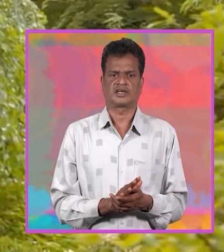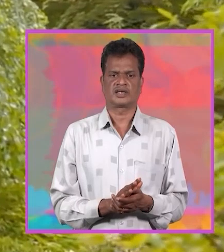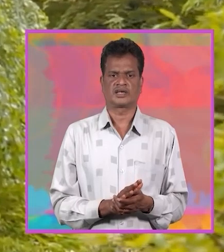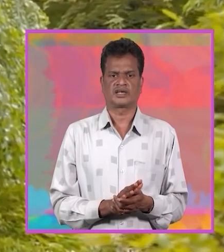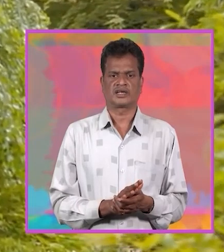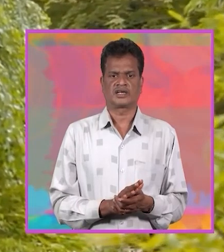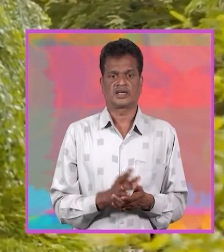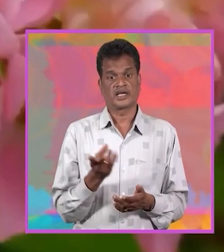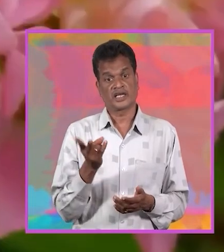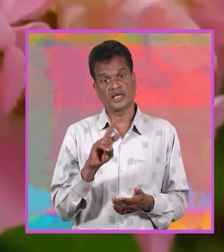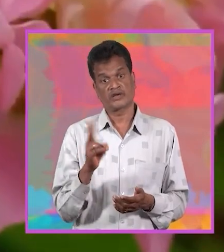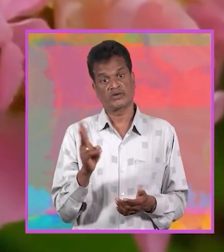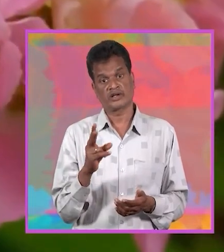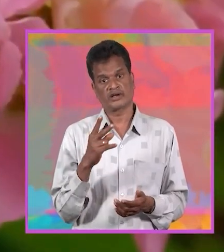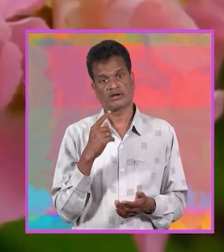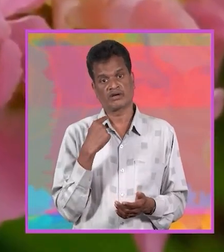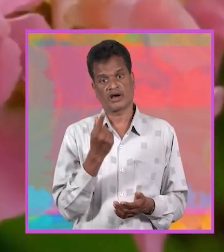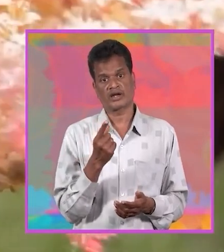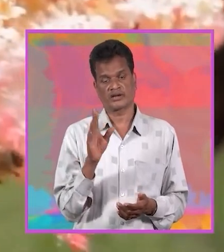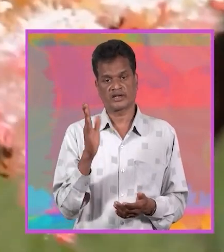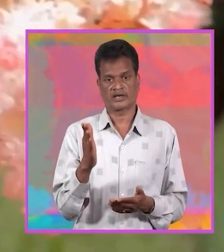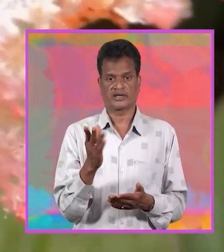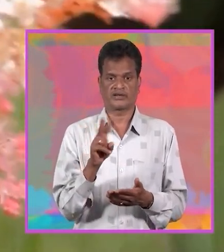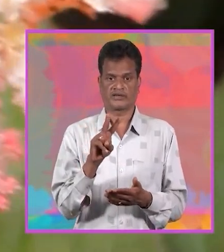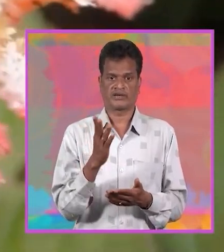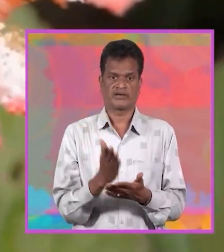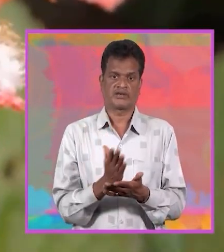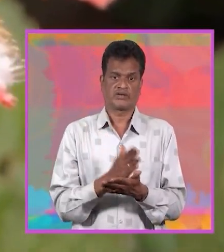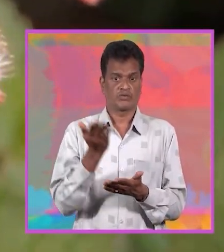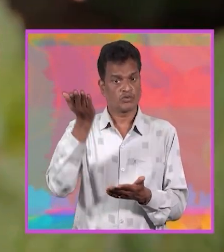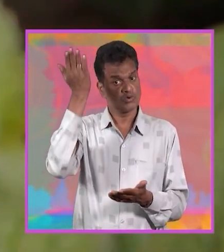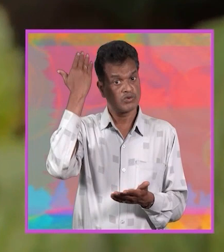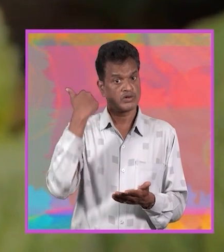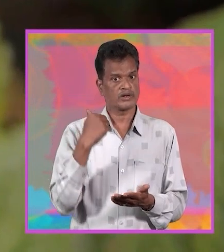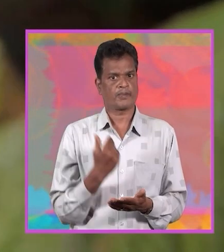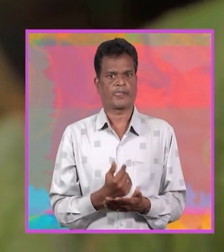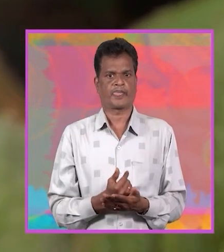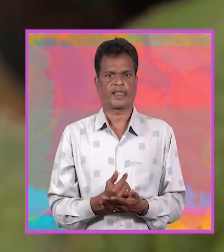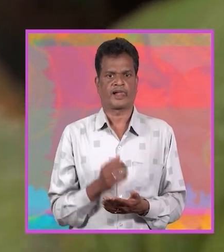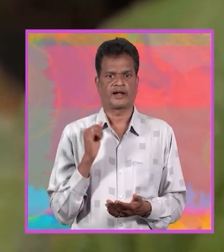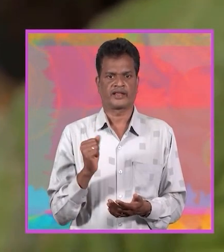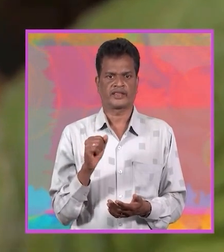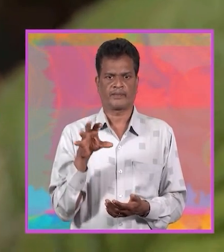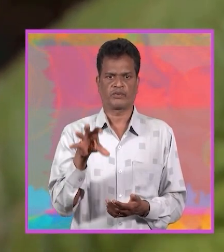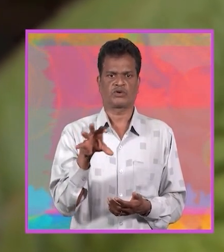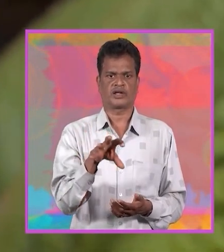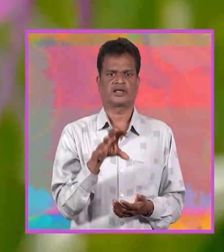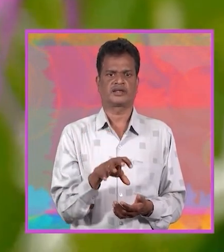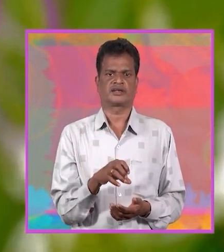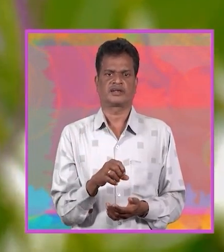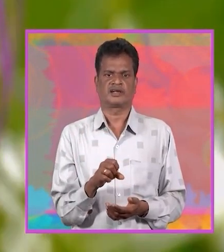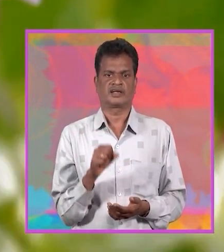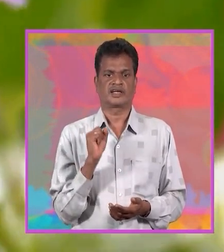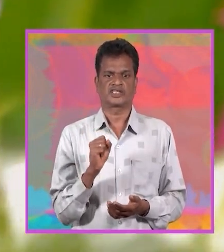இடுகுறி பெயர், காரண பெயர் என்று இரண்டு வகைப்படுத்தினார்கள் நம் முன்னோர்கள். எந்த பொருளை